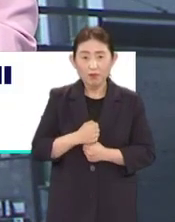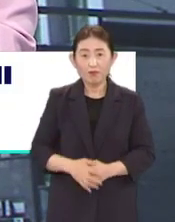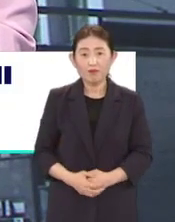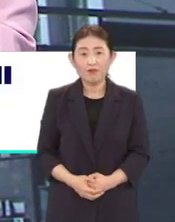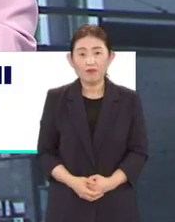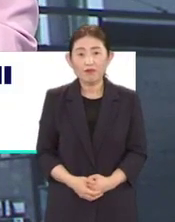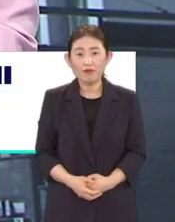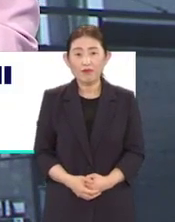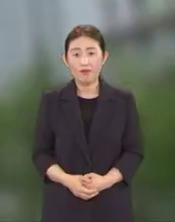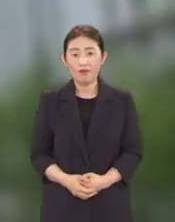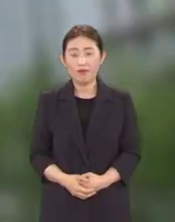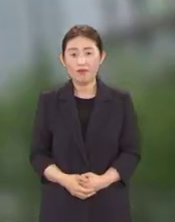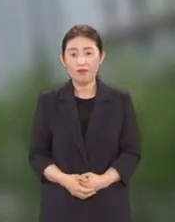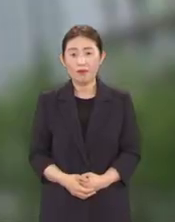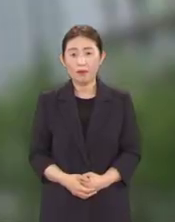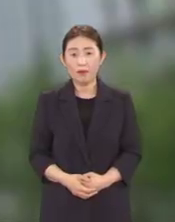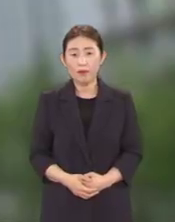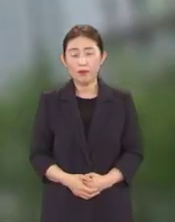기자입니다